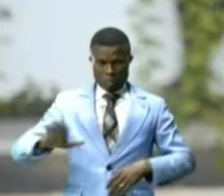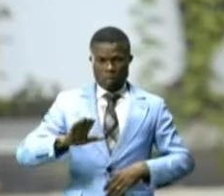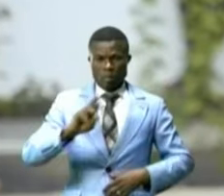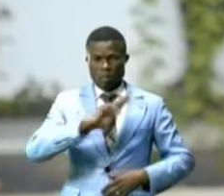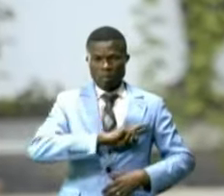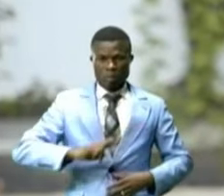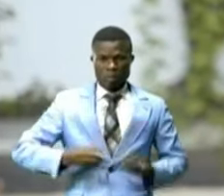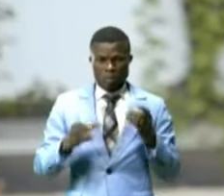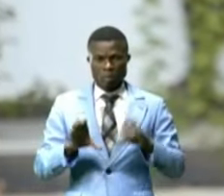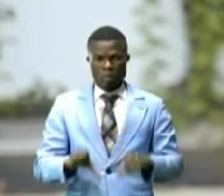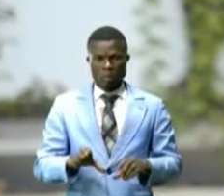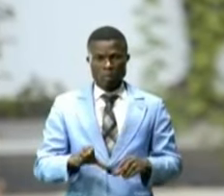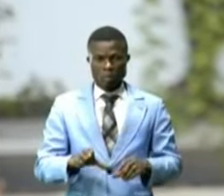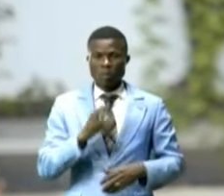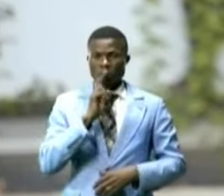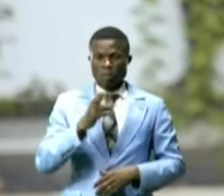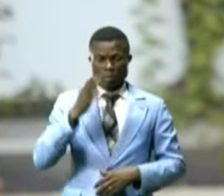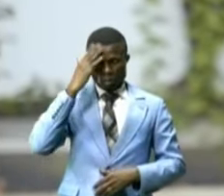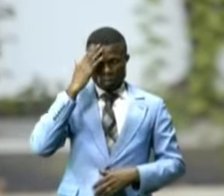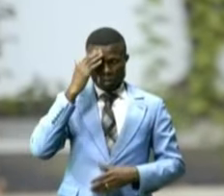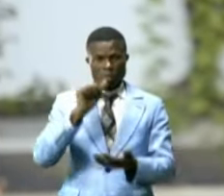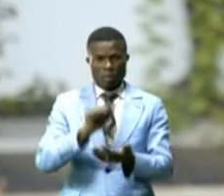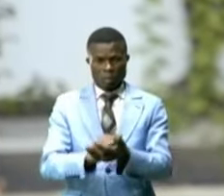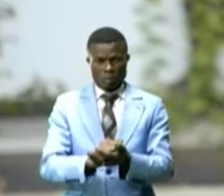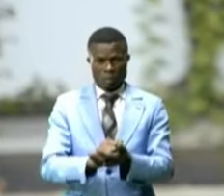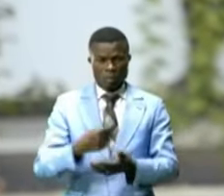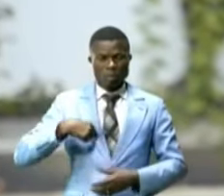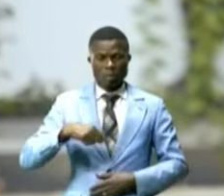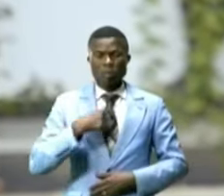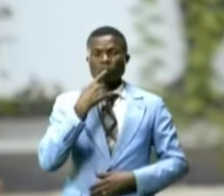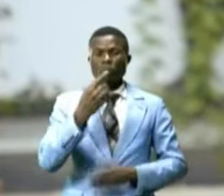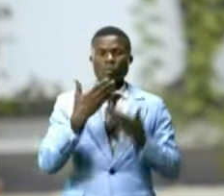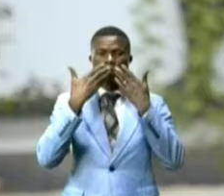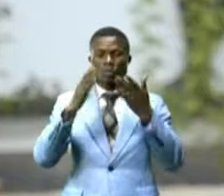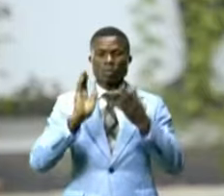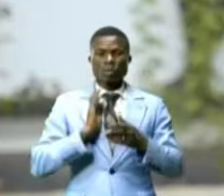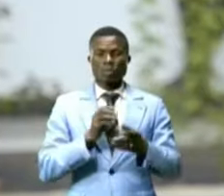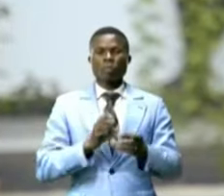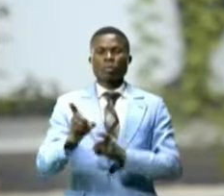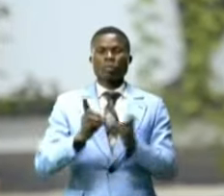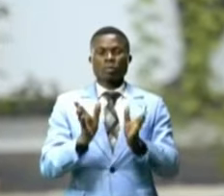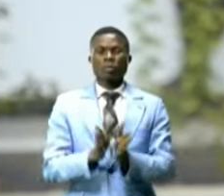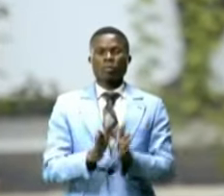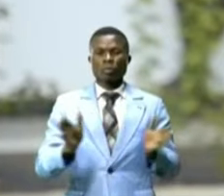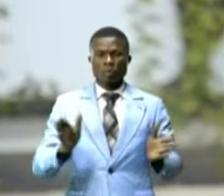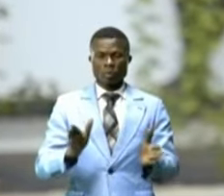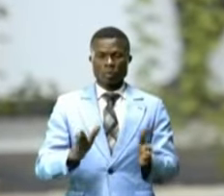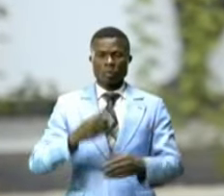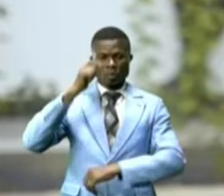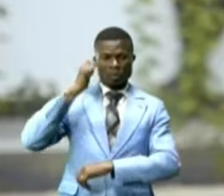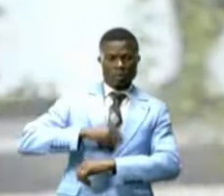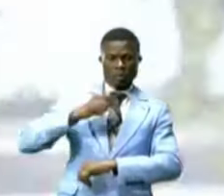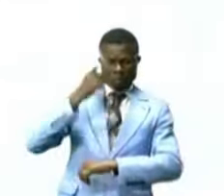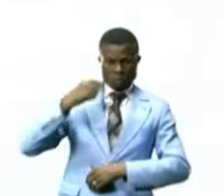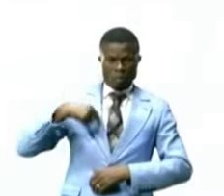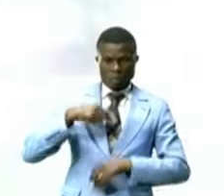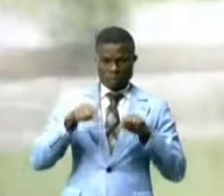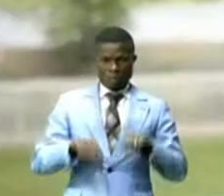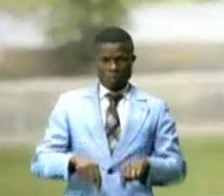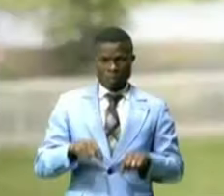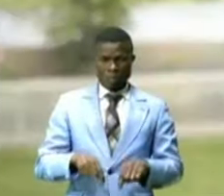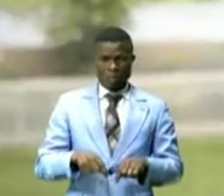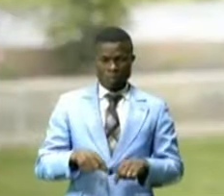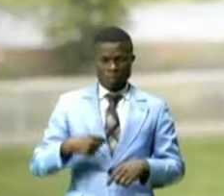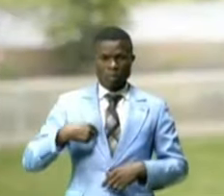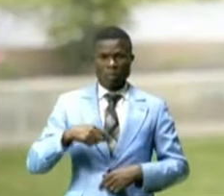Congo qui a vraiment pensé à ça. Nous remercions notre DG qui est notre avocat aujourd'hui ici à Longchi. Nous